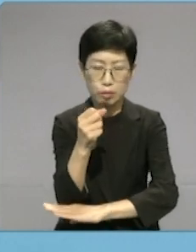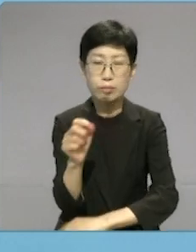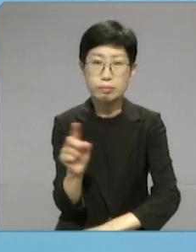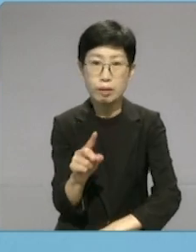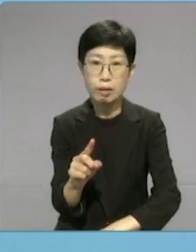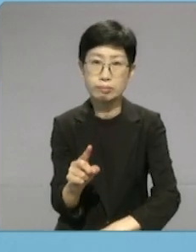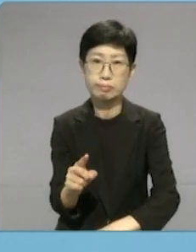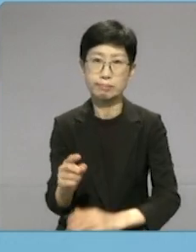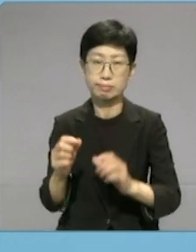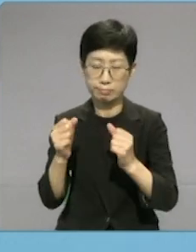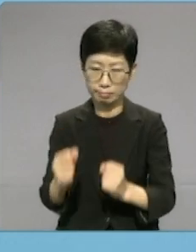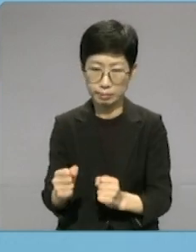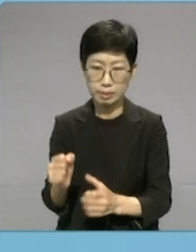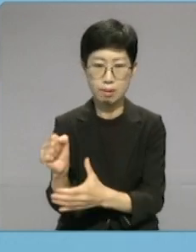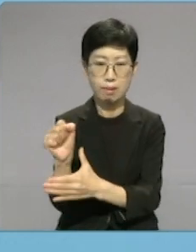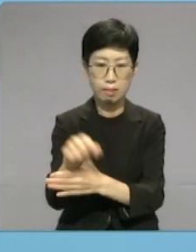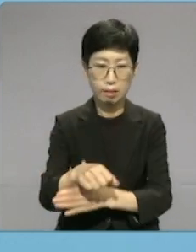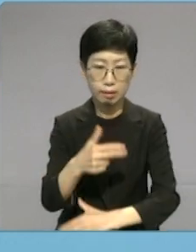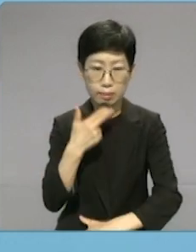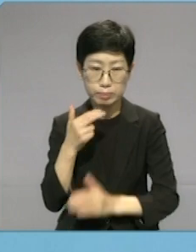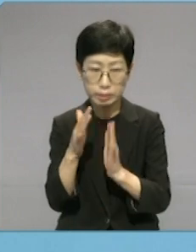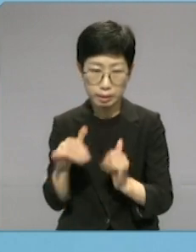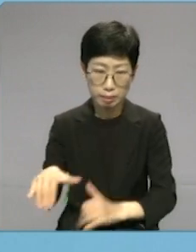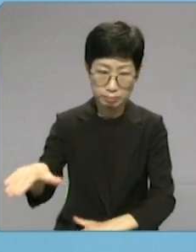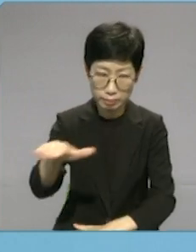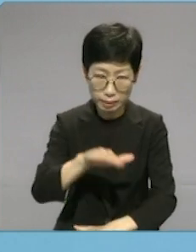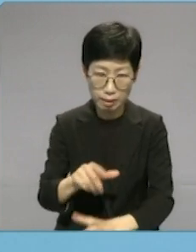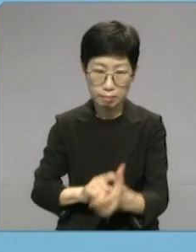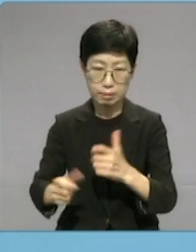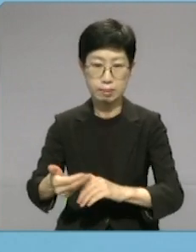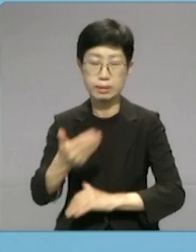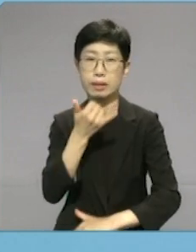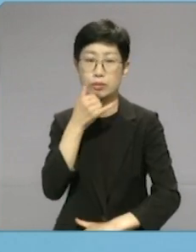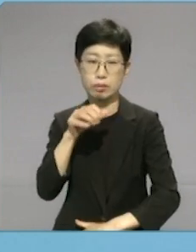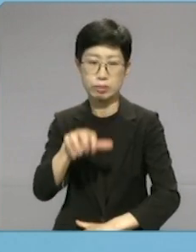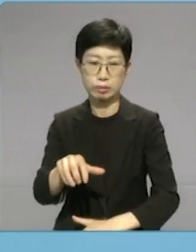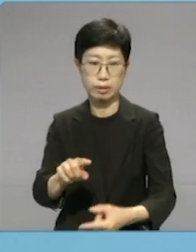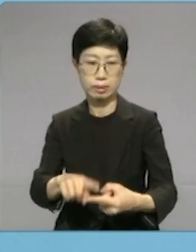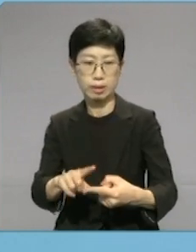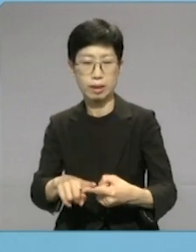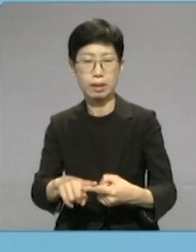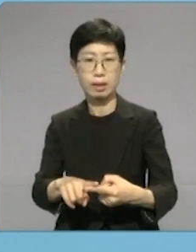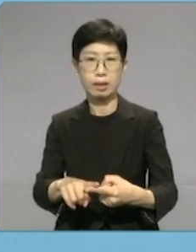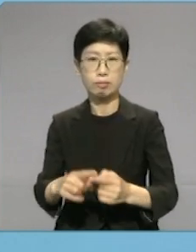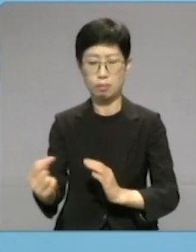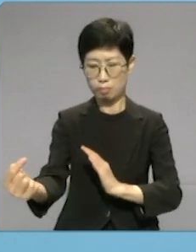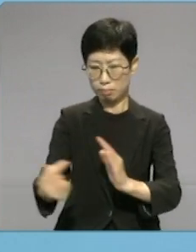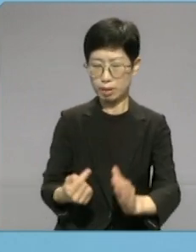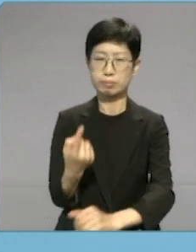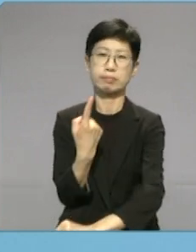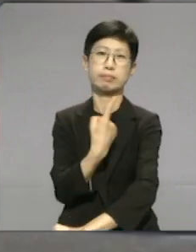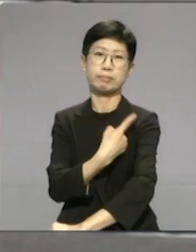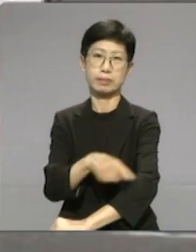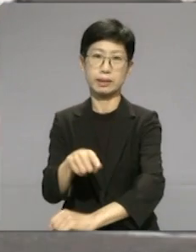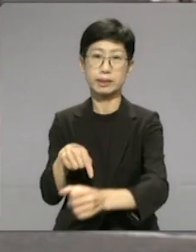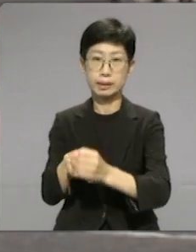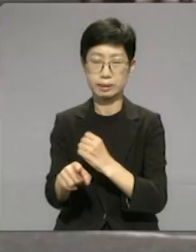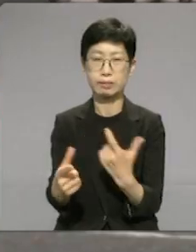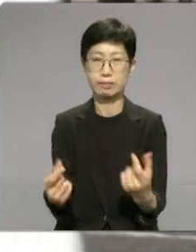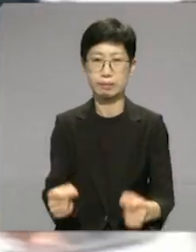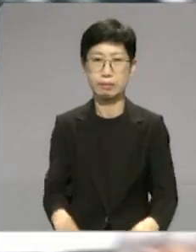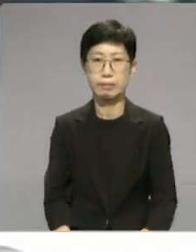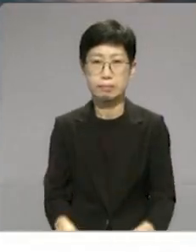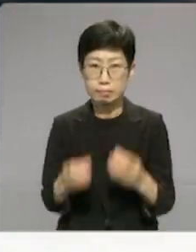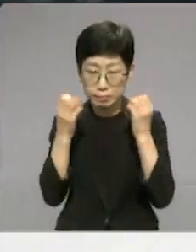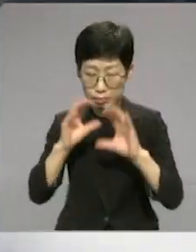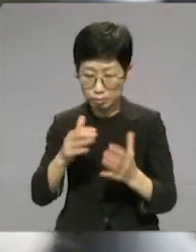einen Aufenthaltstitel haben, den Zugang in die Bundesrepublik Deutschland nicht mehr bekommen, vor allen Dingen diejenigen, nicht die Asylanträge stellen.